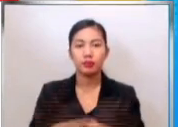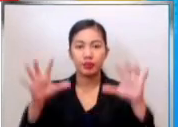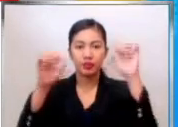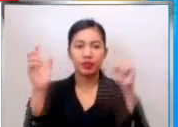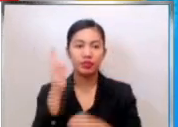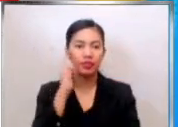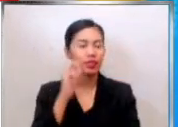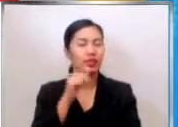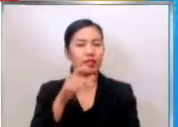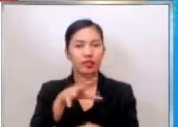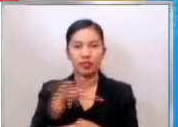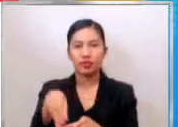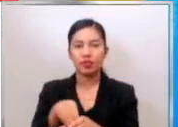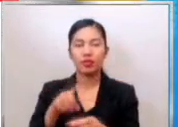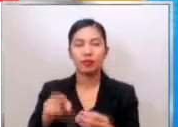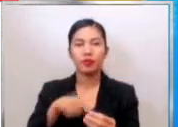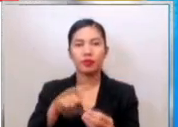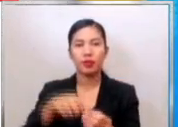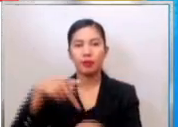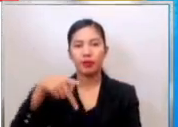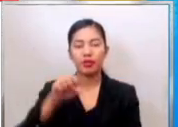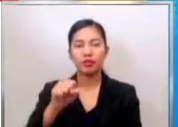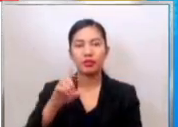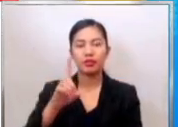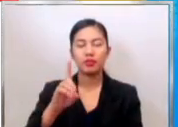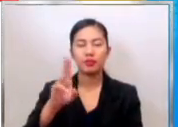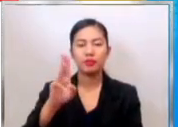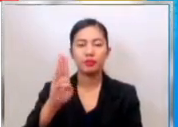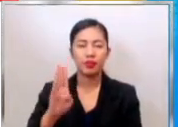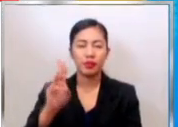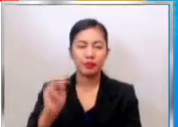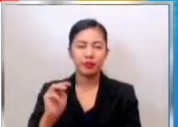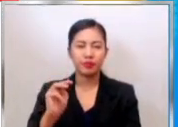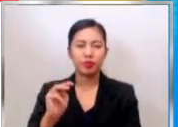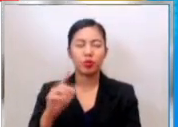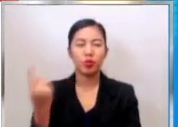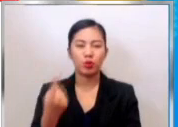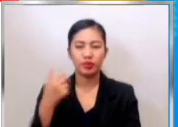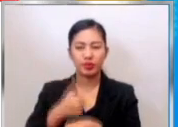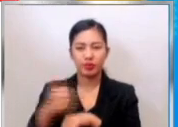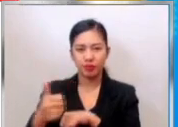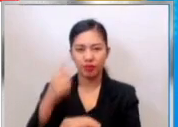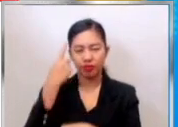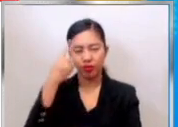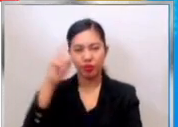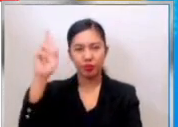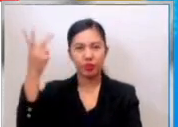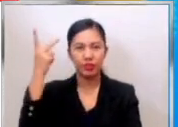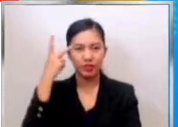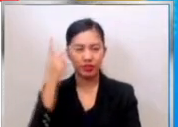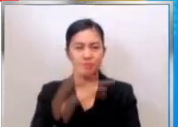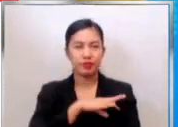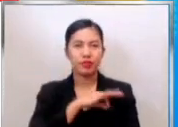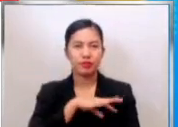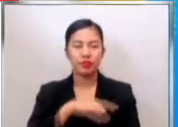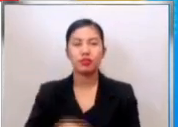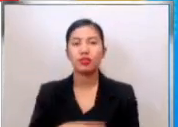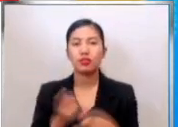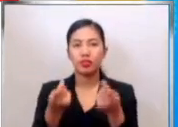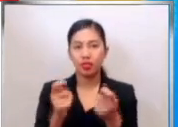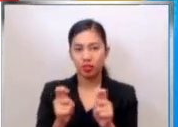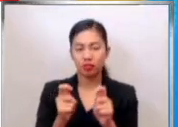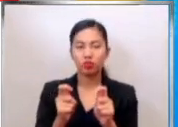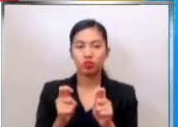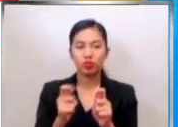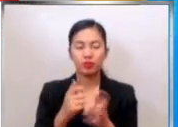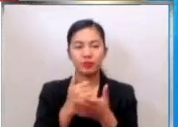o PSDBM. Tila inaakusahan na lang daw sila para sa political gain. Sinubukan naman daw nilang makipagtulungan at respetuhin